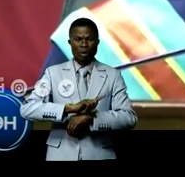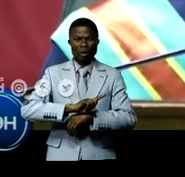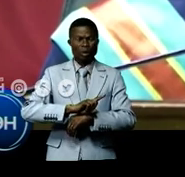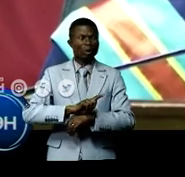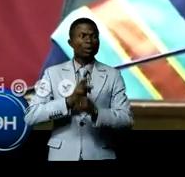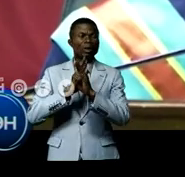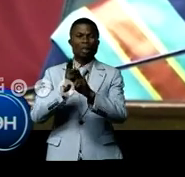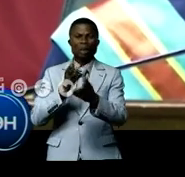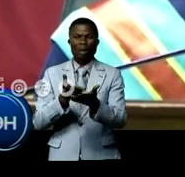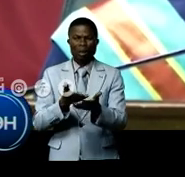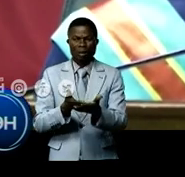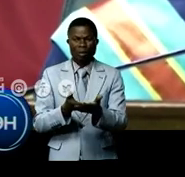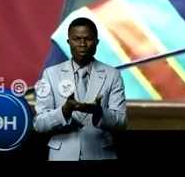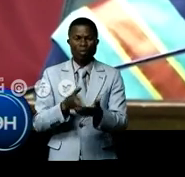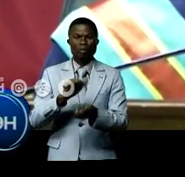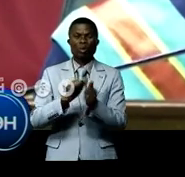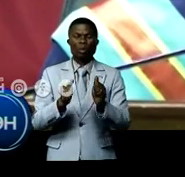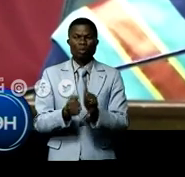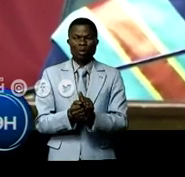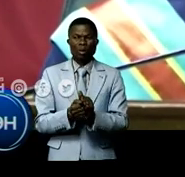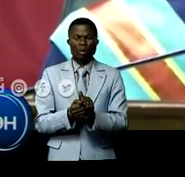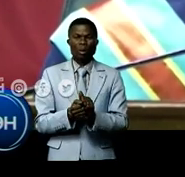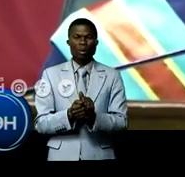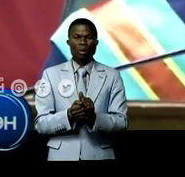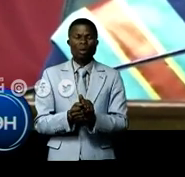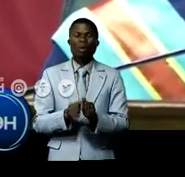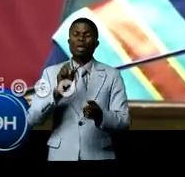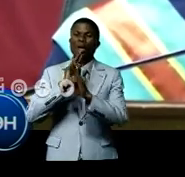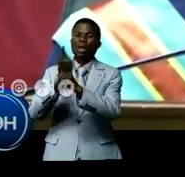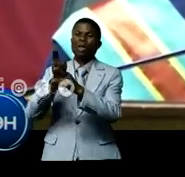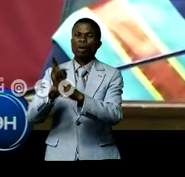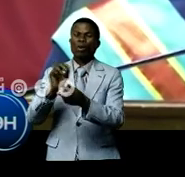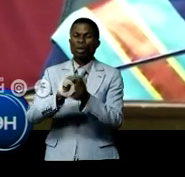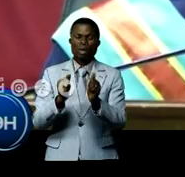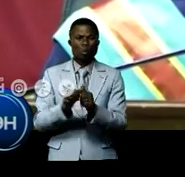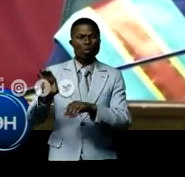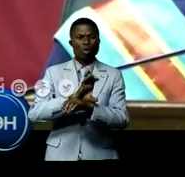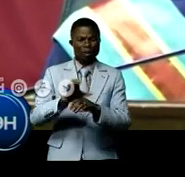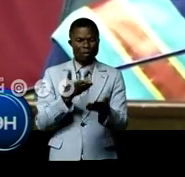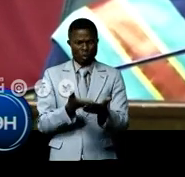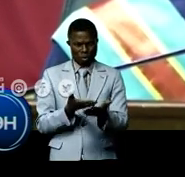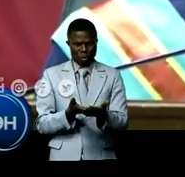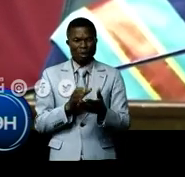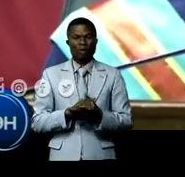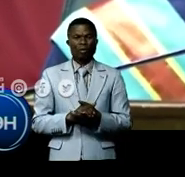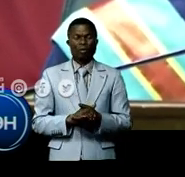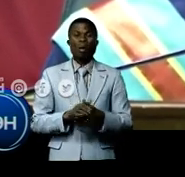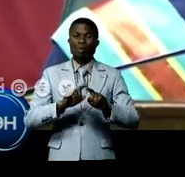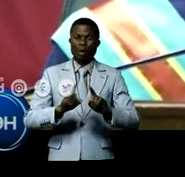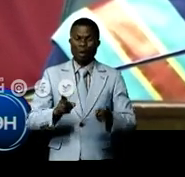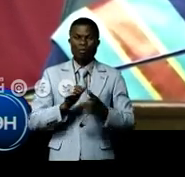rapprocher de nos bases avec d'écouter leurs doléances et leurs préoccupations. Par